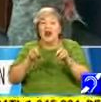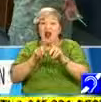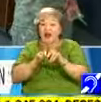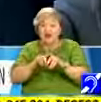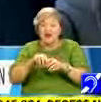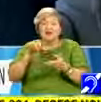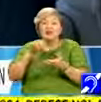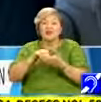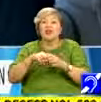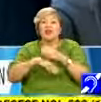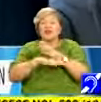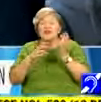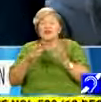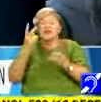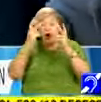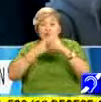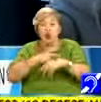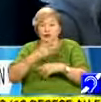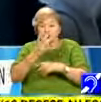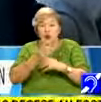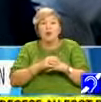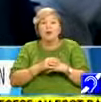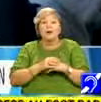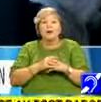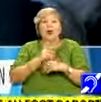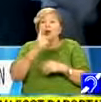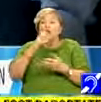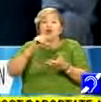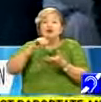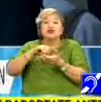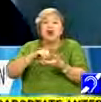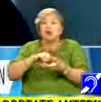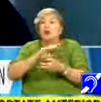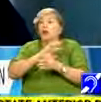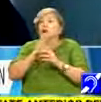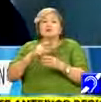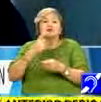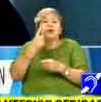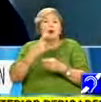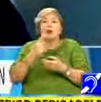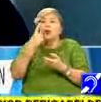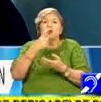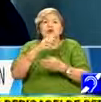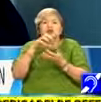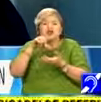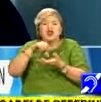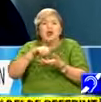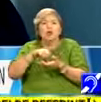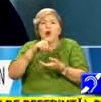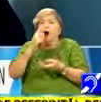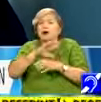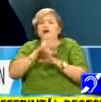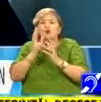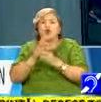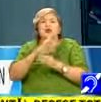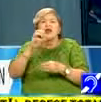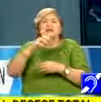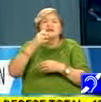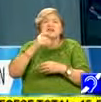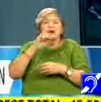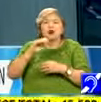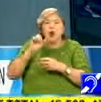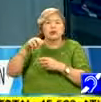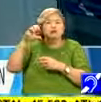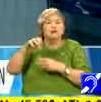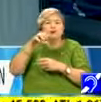maraton de vaccinare într-un centru de vaccinare din fiecare sector, practic, care să asigure o accesibilitate după